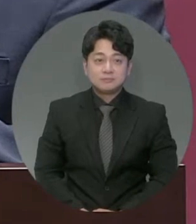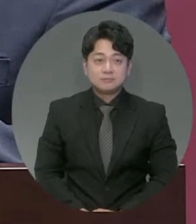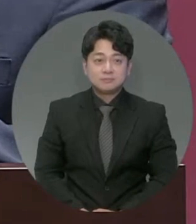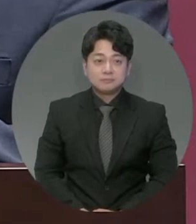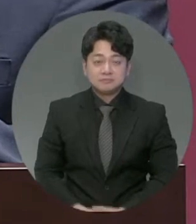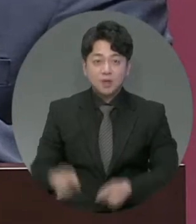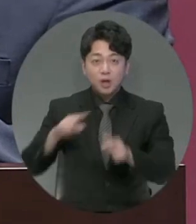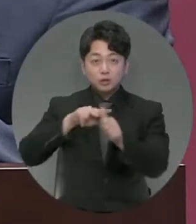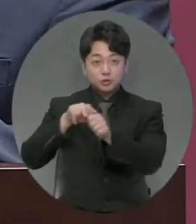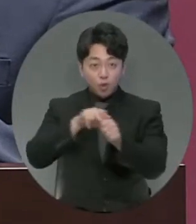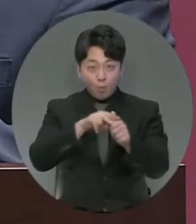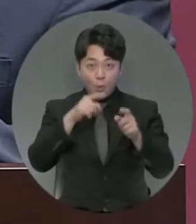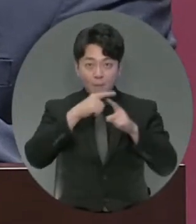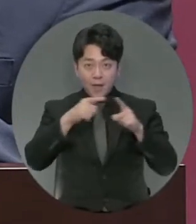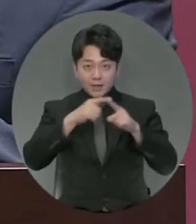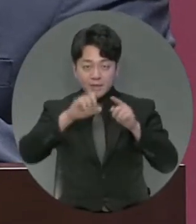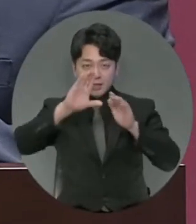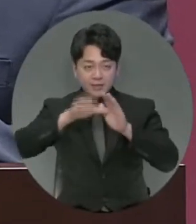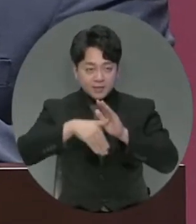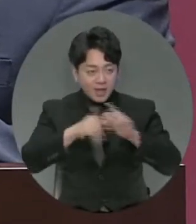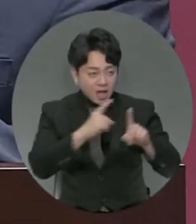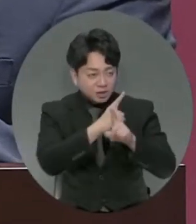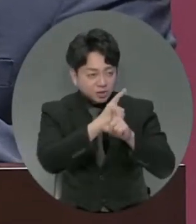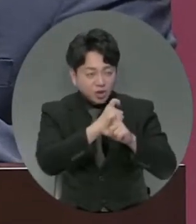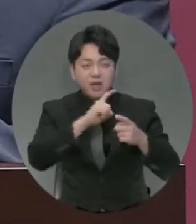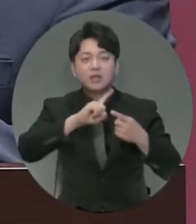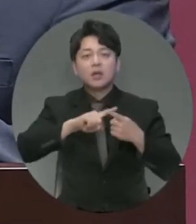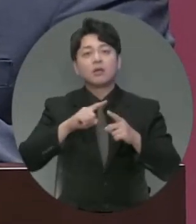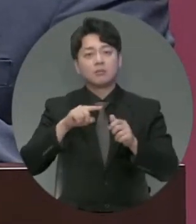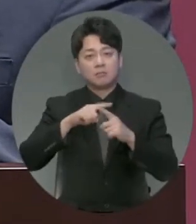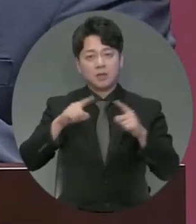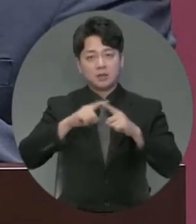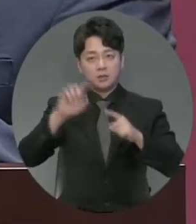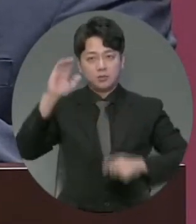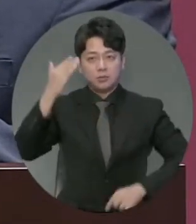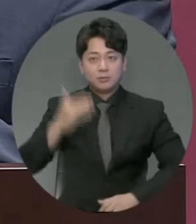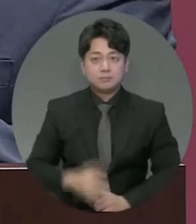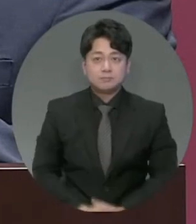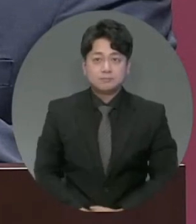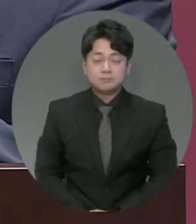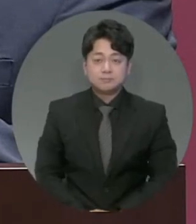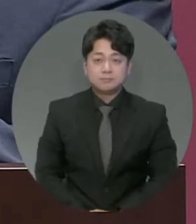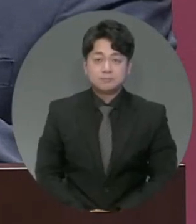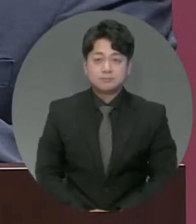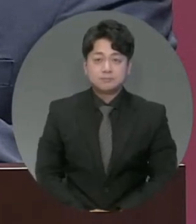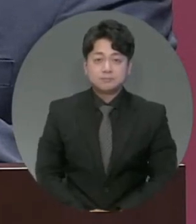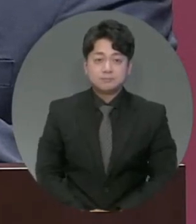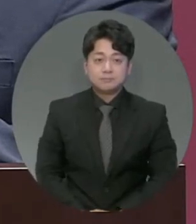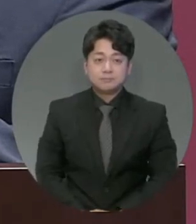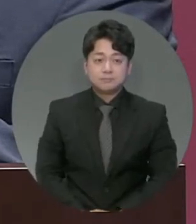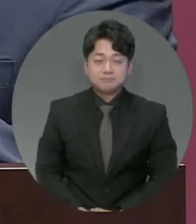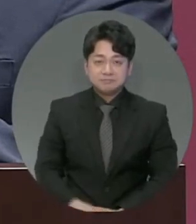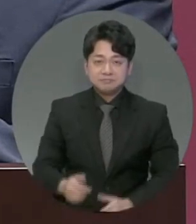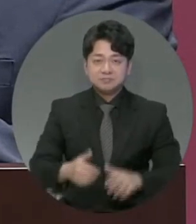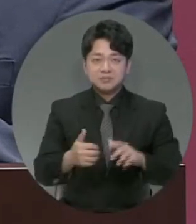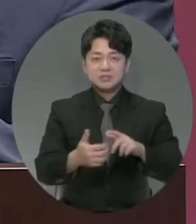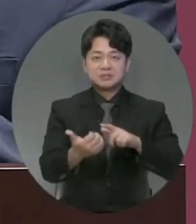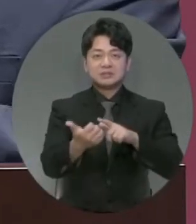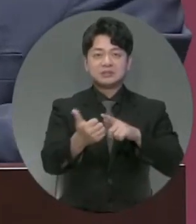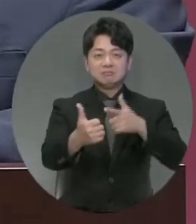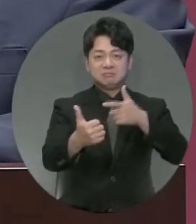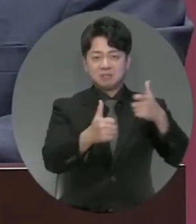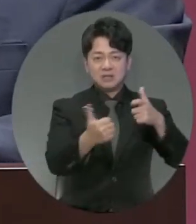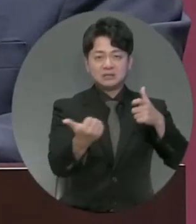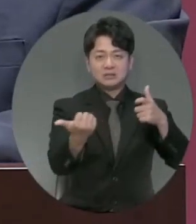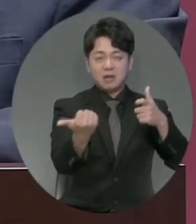정보 판단을 얘기하는 거예요. 공무원 사망 사건과 관련한 정보 판단서를 얘기하는 겁니다. 예, 사망 사건 관련된 여러 가지 판단서는 제가 많이